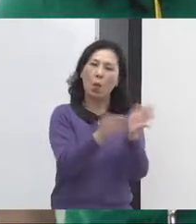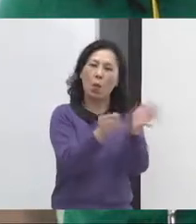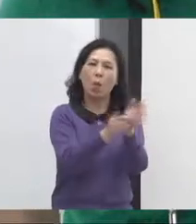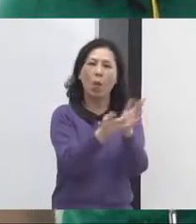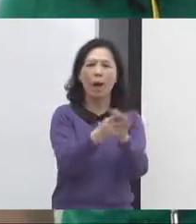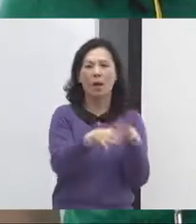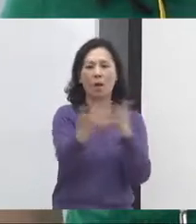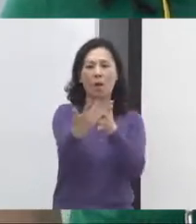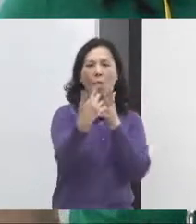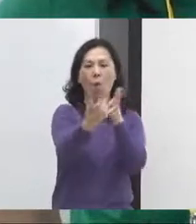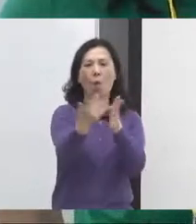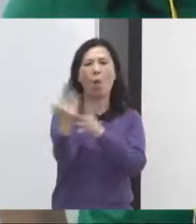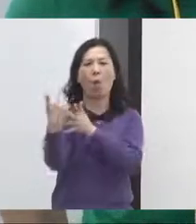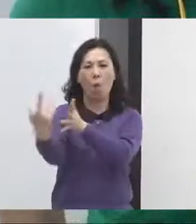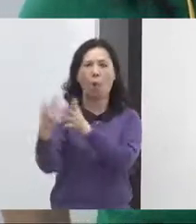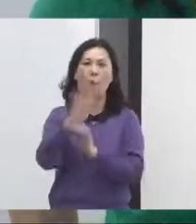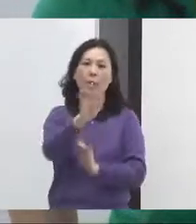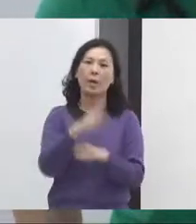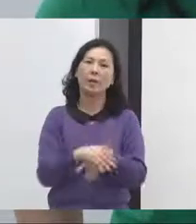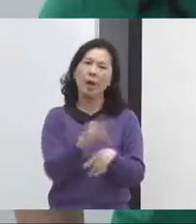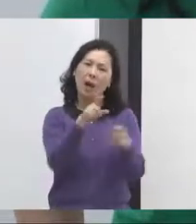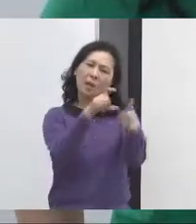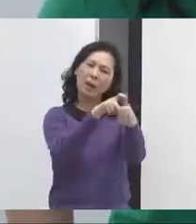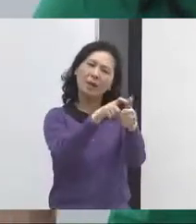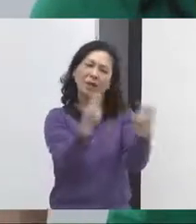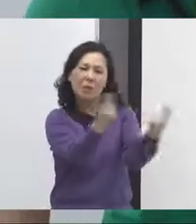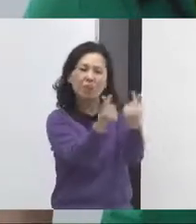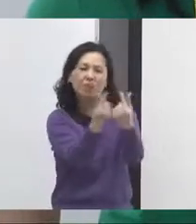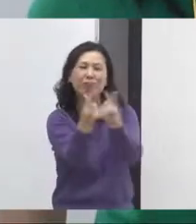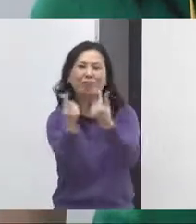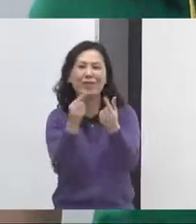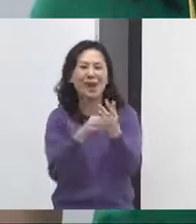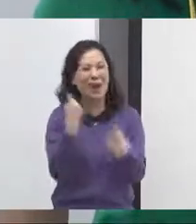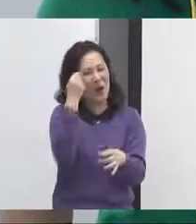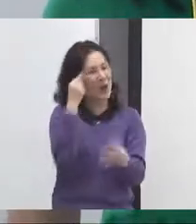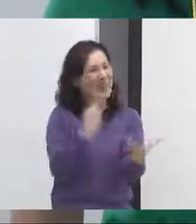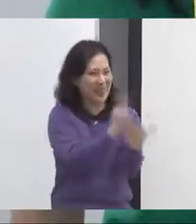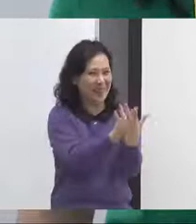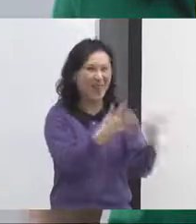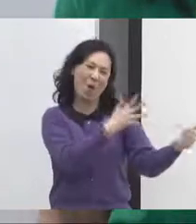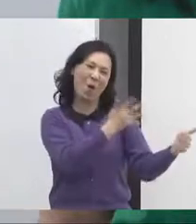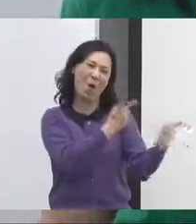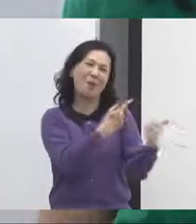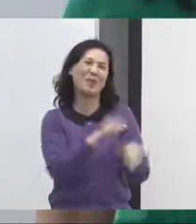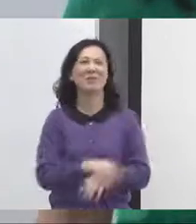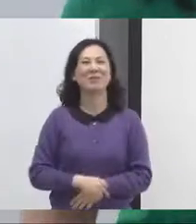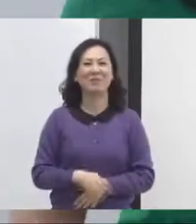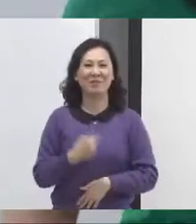接近，然后我也很想加入讨论，所以就会